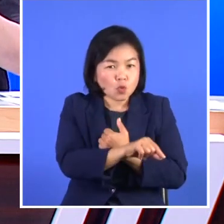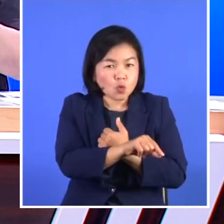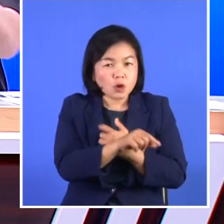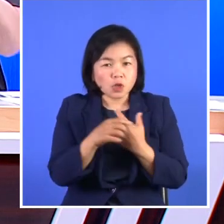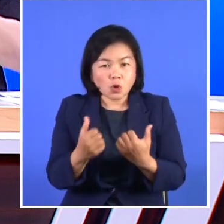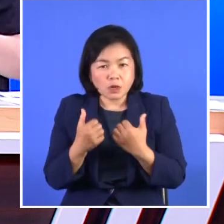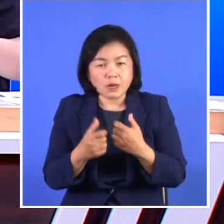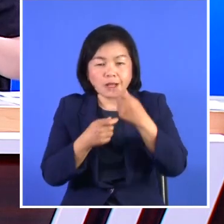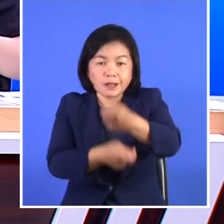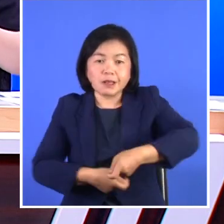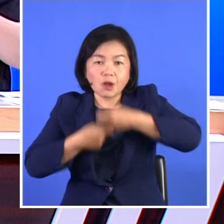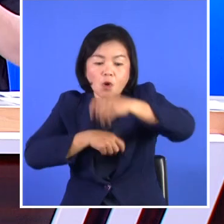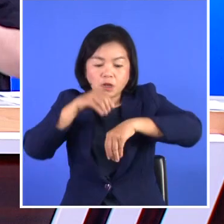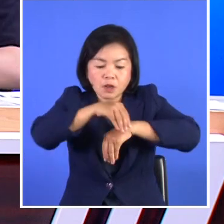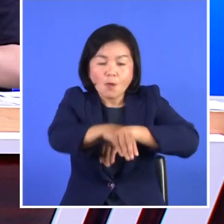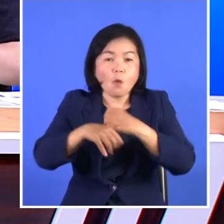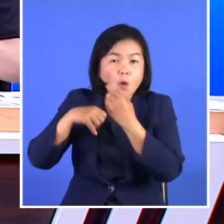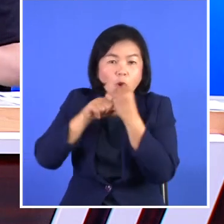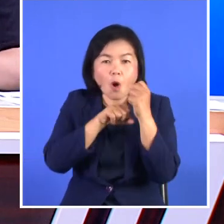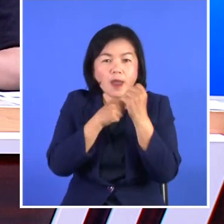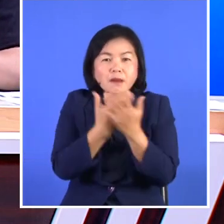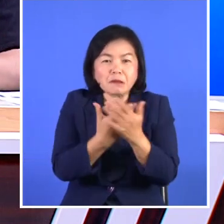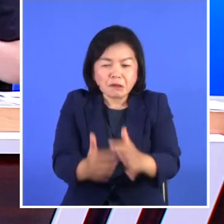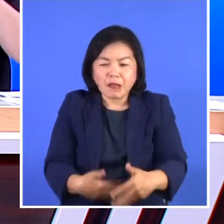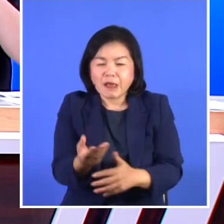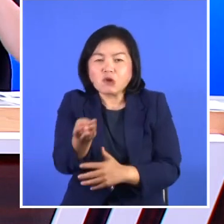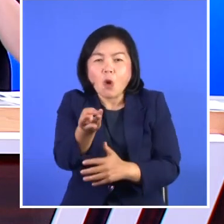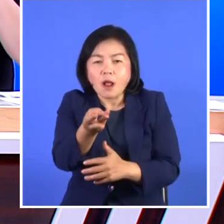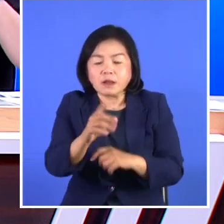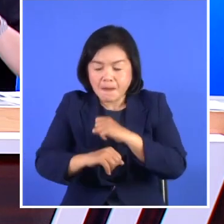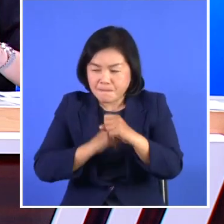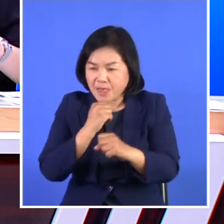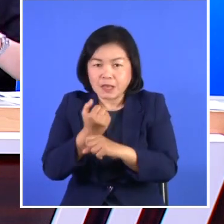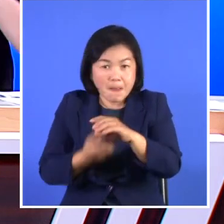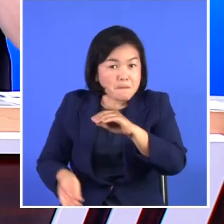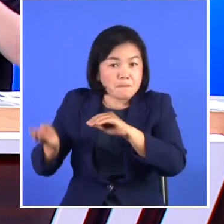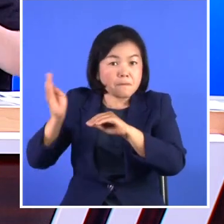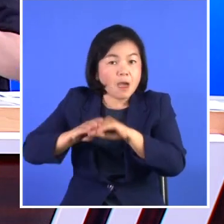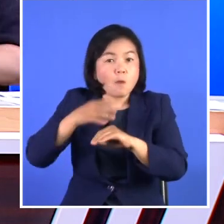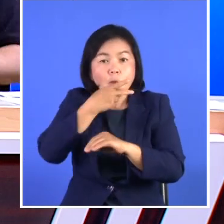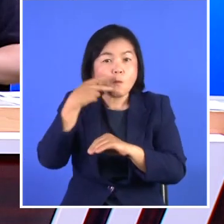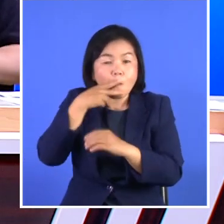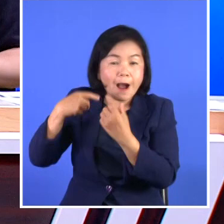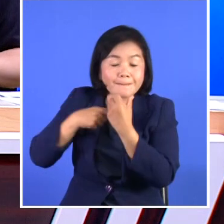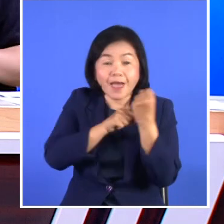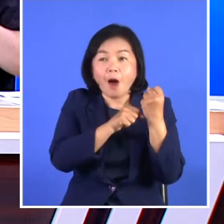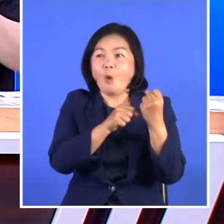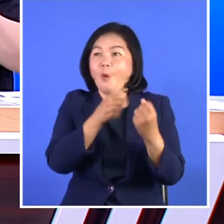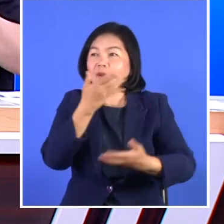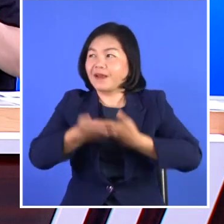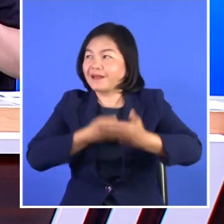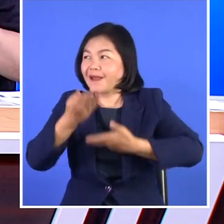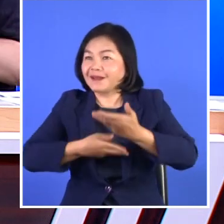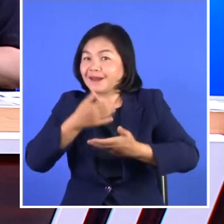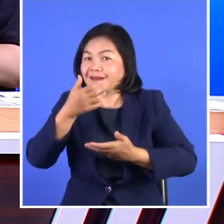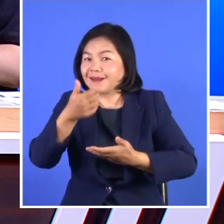สวนอ้อยนี่ก็ถือว่าได้เงินน้อยแต่ปีนี้ครับพุ่งเป็นประวัติการชาวสวนก็ยิ้ ม เห็นบอ